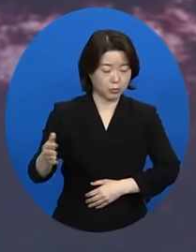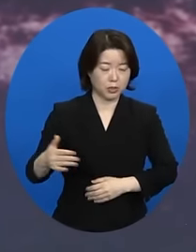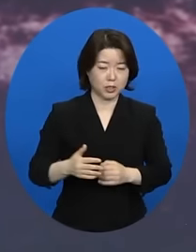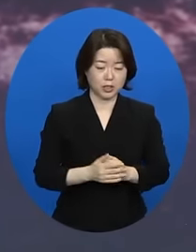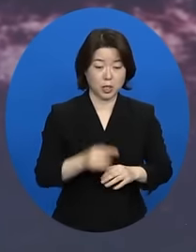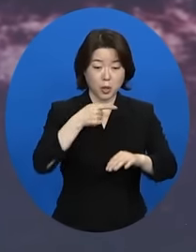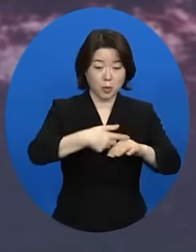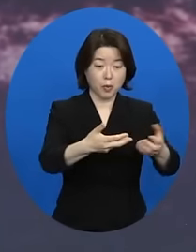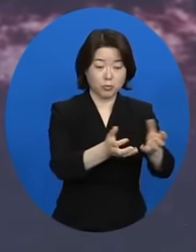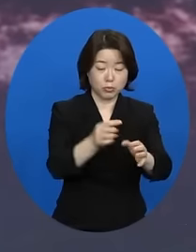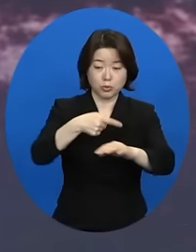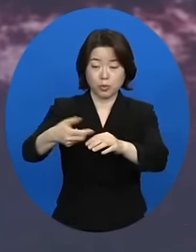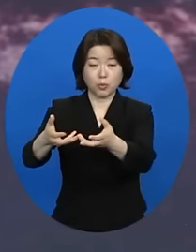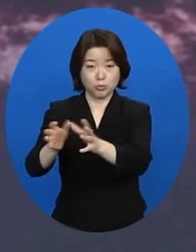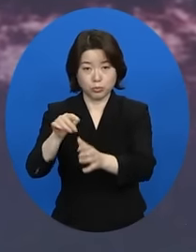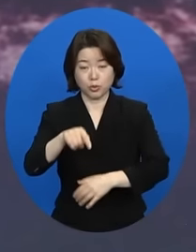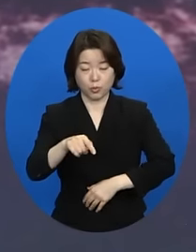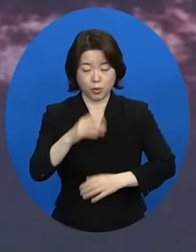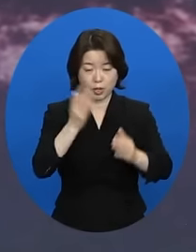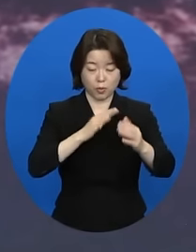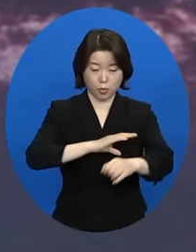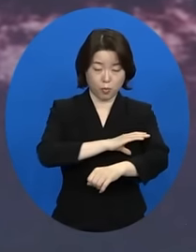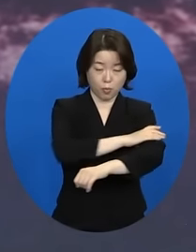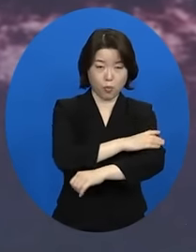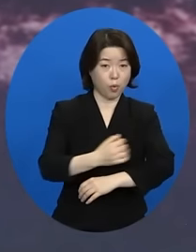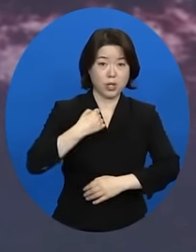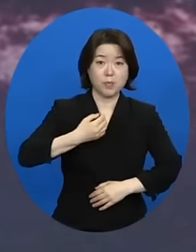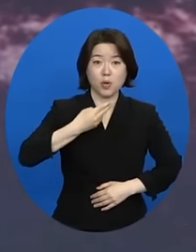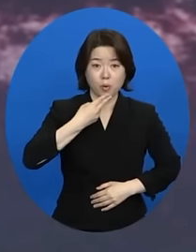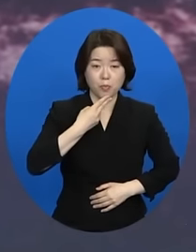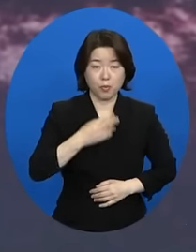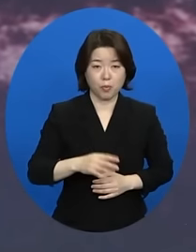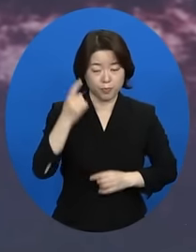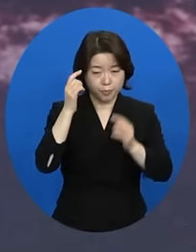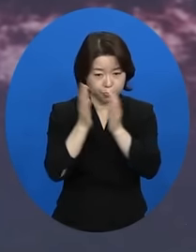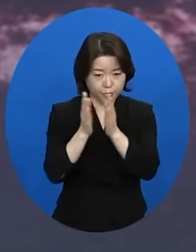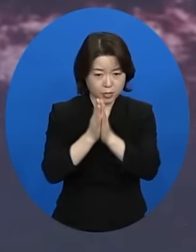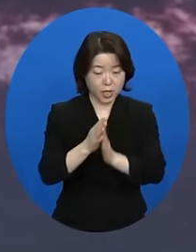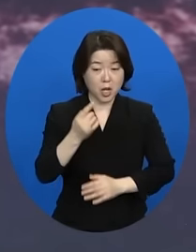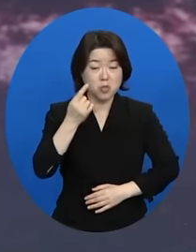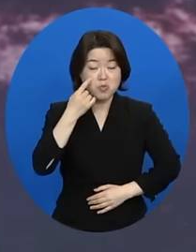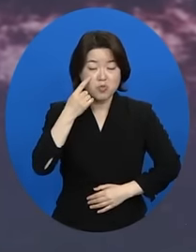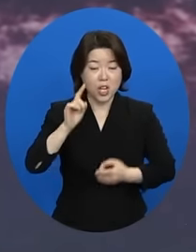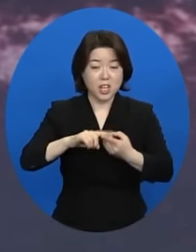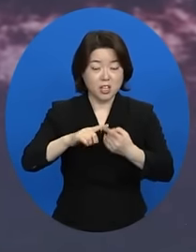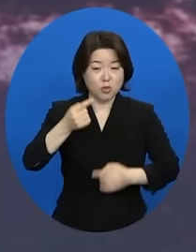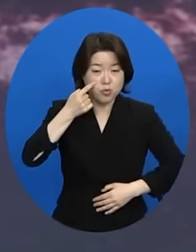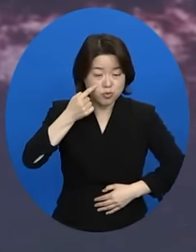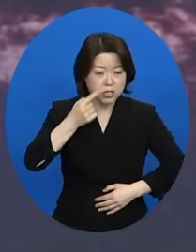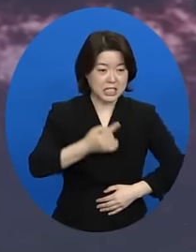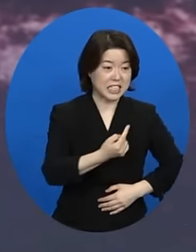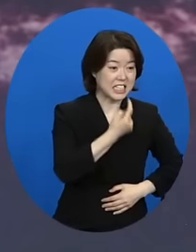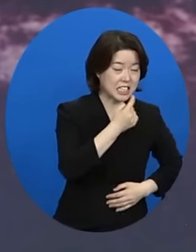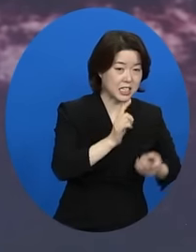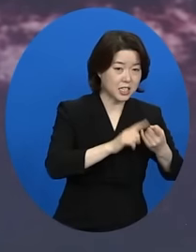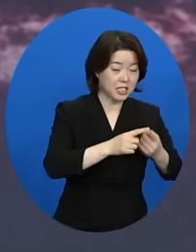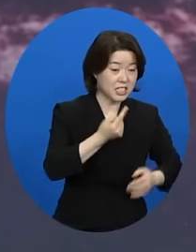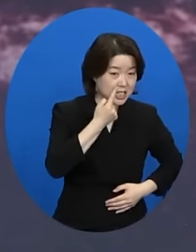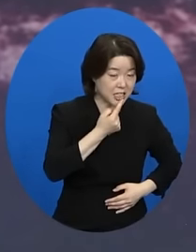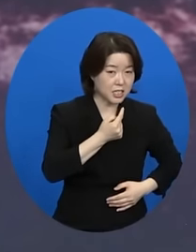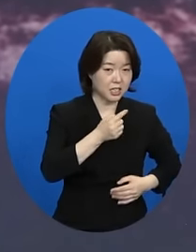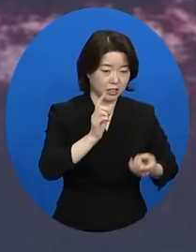부족 개념이었기 때문에 공권력이 없잖아요. 그러니까 스스로가 이제 눈에는 눈, 이에는 이를 할 수밖에 없는